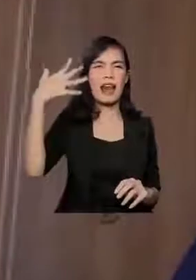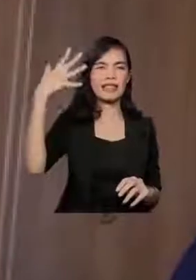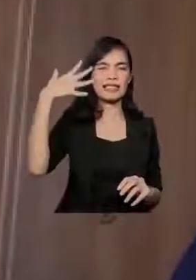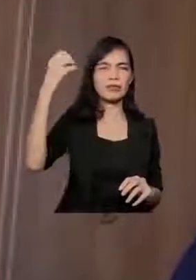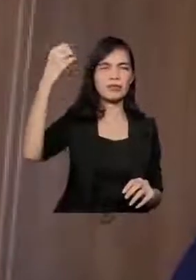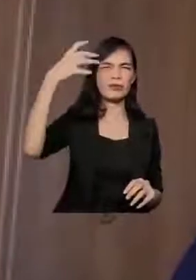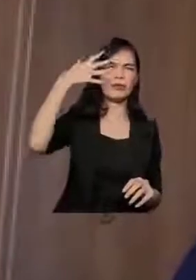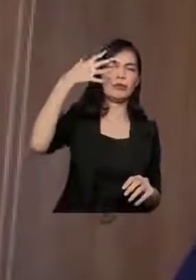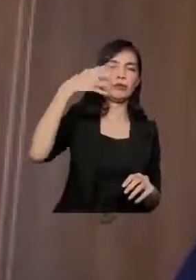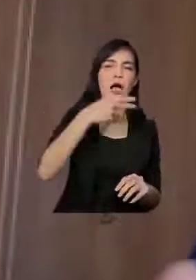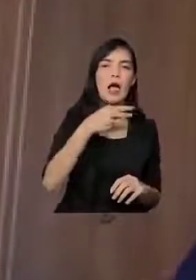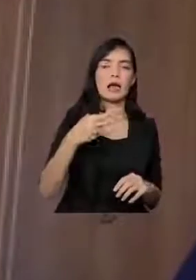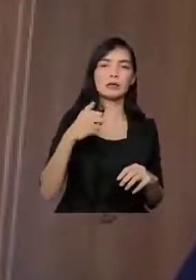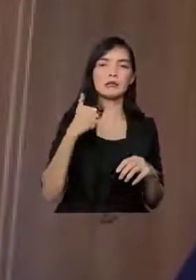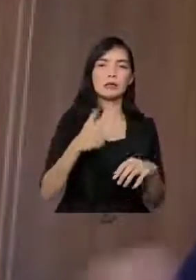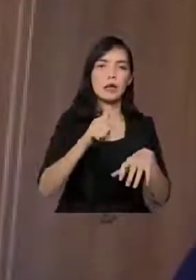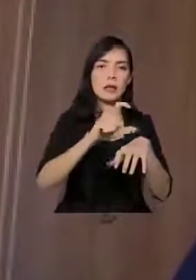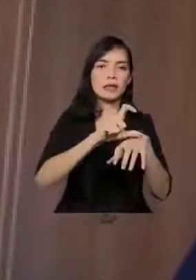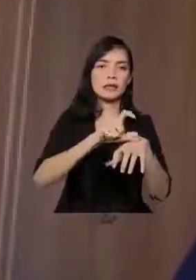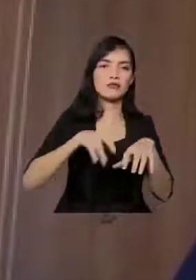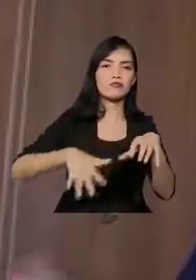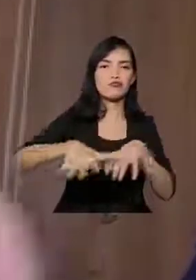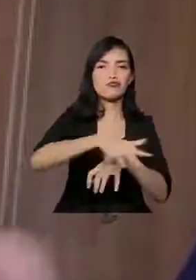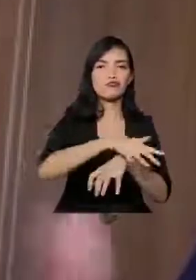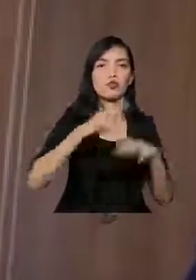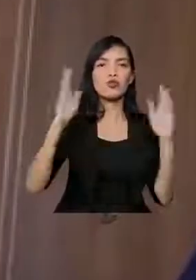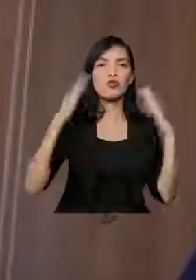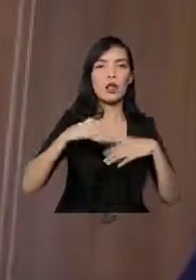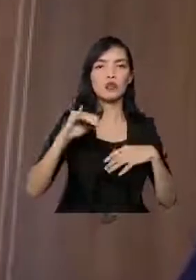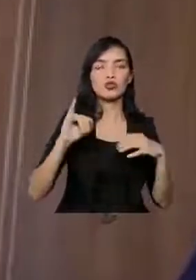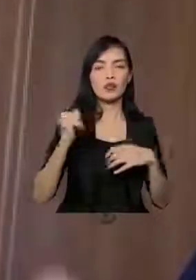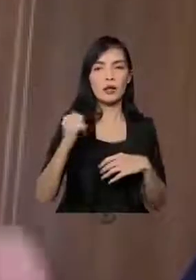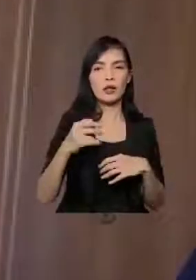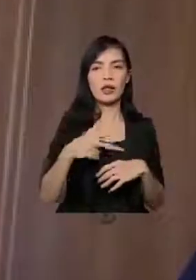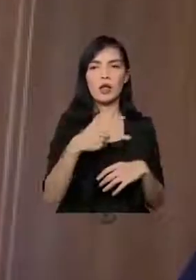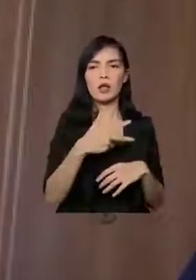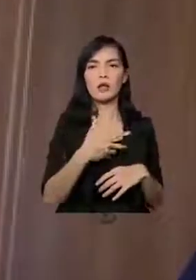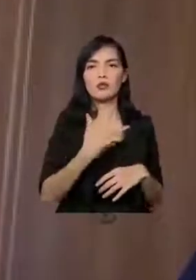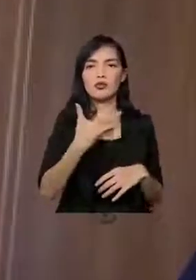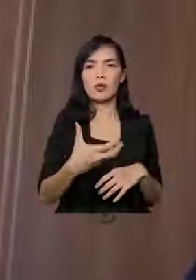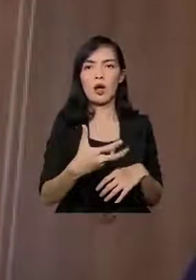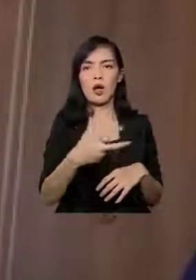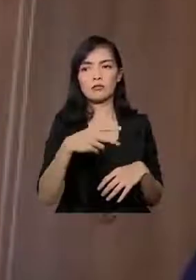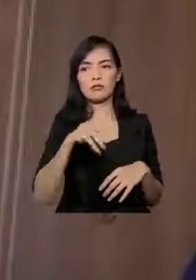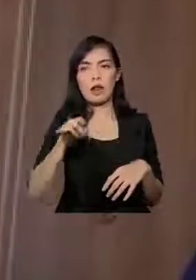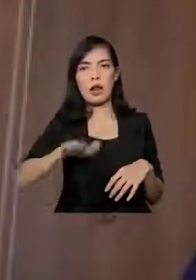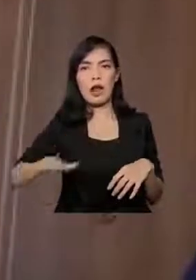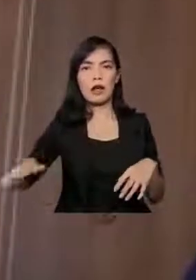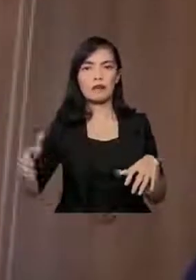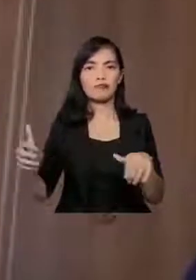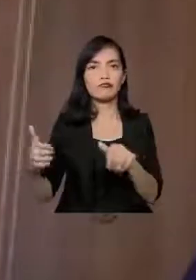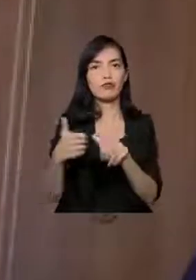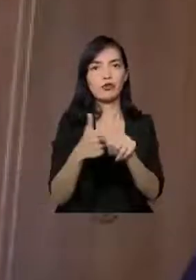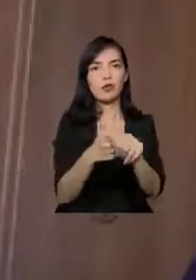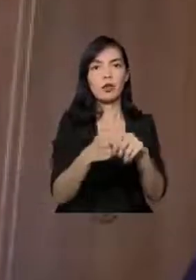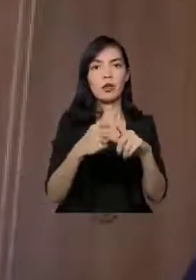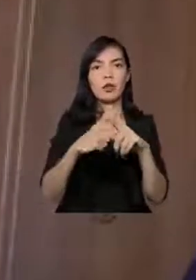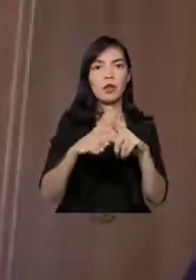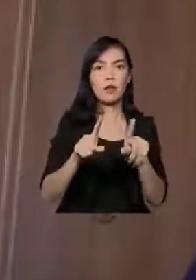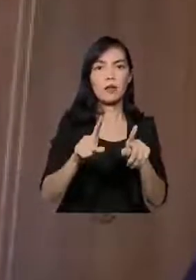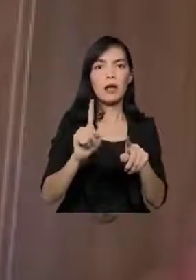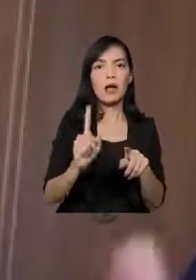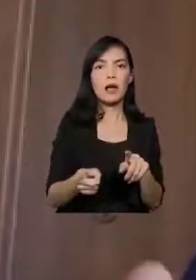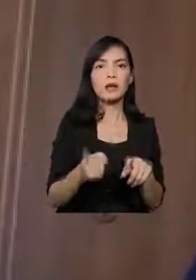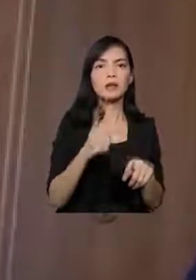salat Jumat di halaman bahkan mungkin mereka lebih suka di halaman karena memang sangat mudah pengennya tapi mungkin ini akan jadi